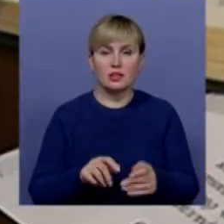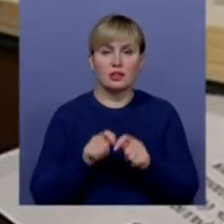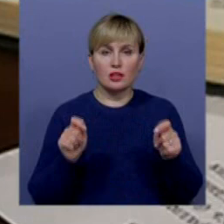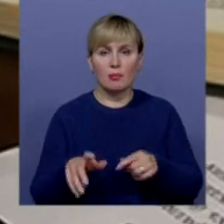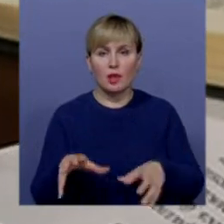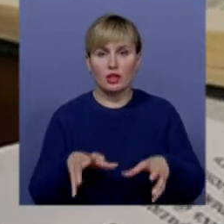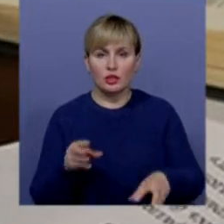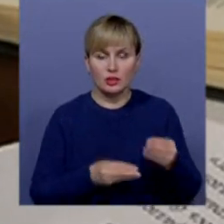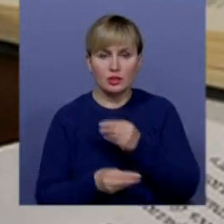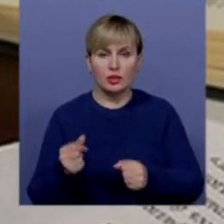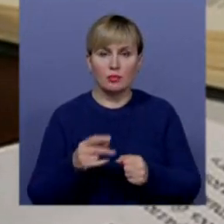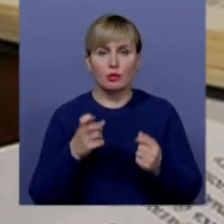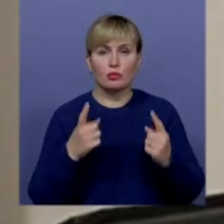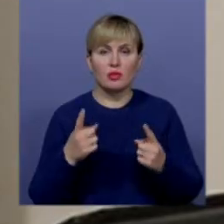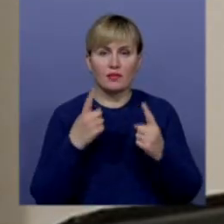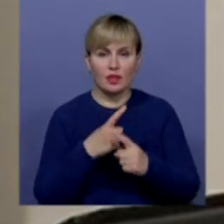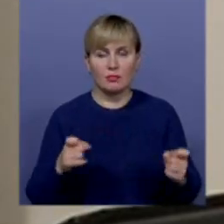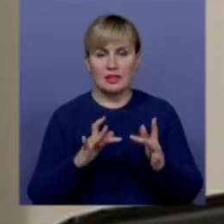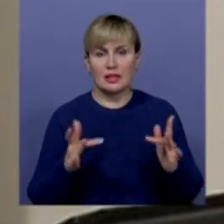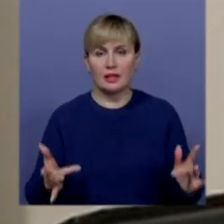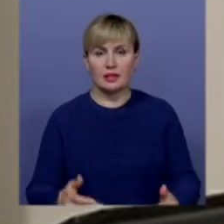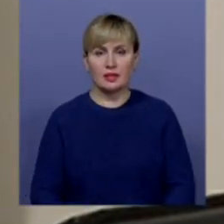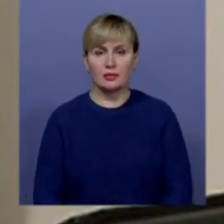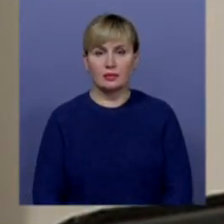мошеннические схемы на крупнейших информационных сайтах.